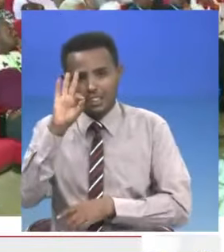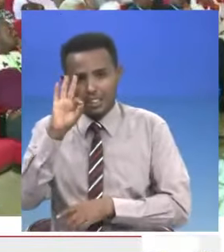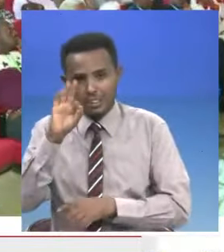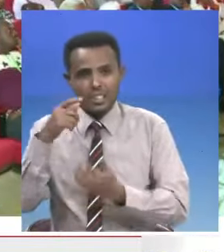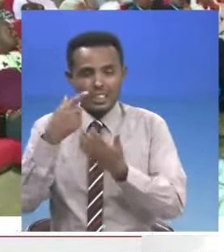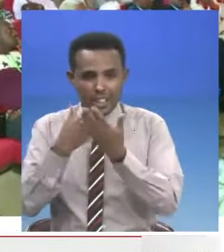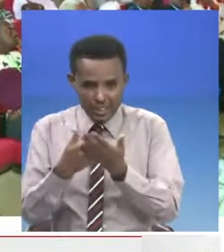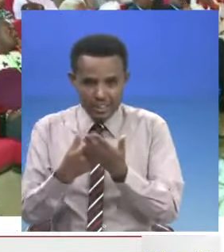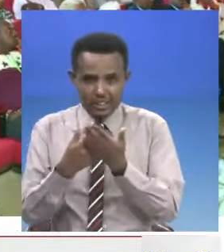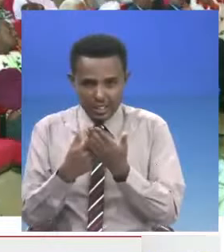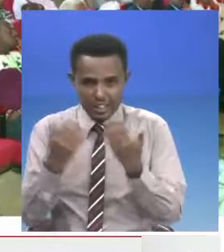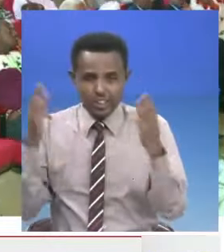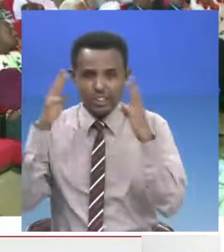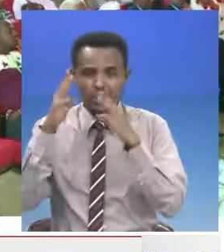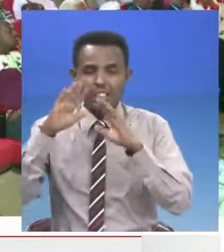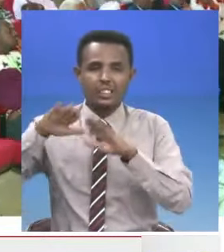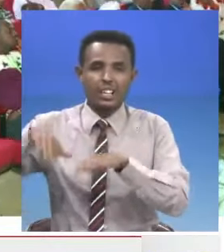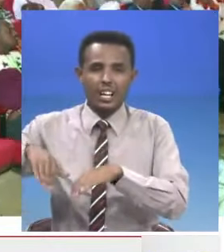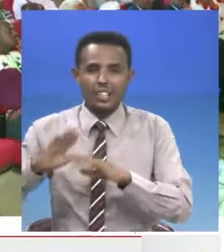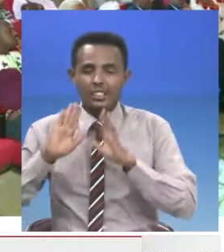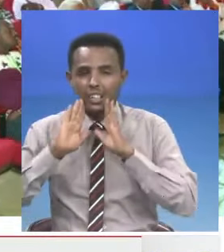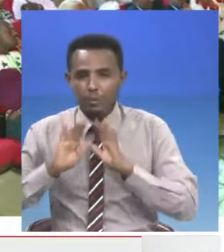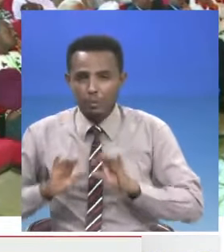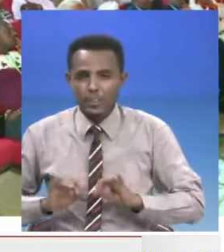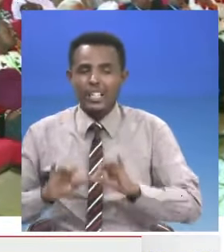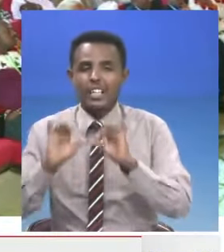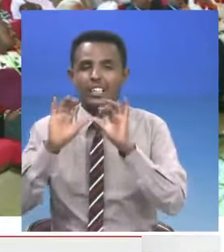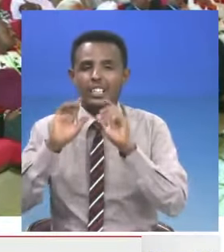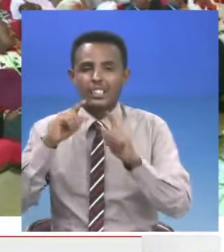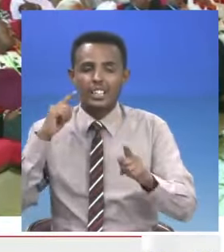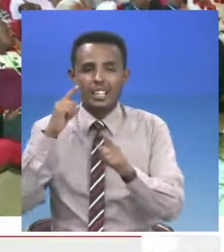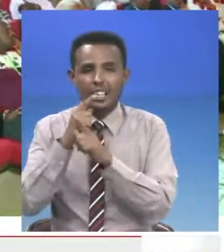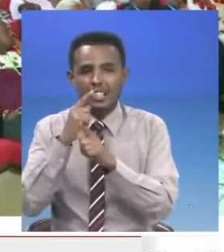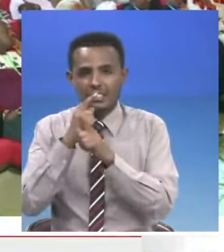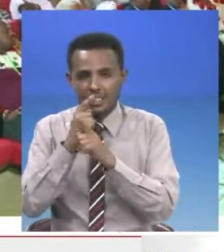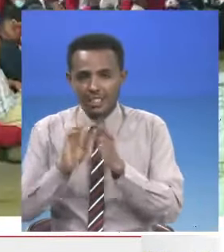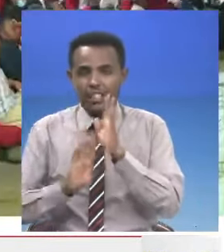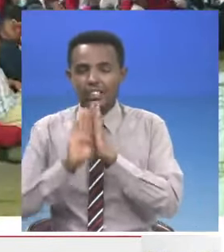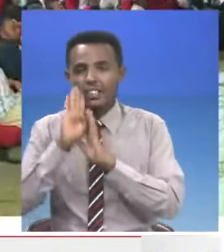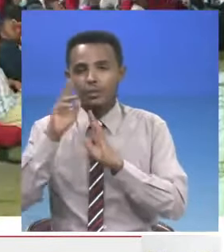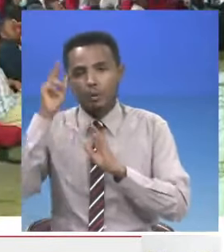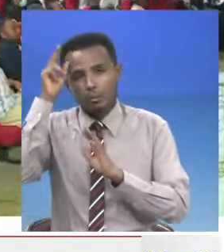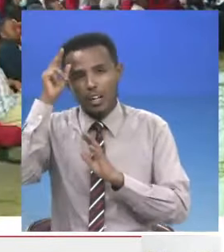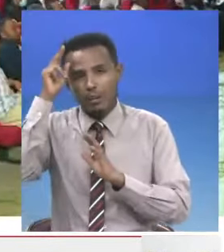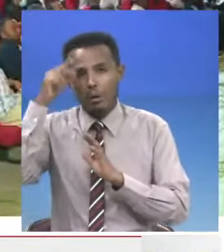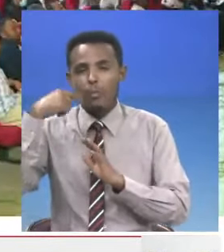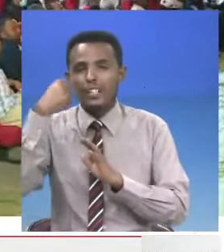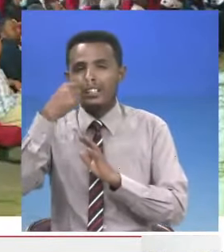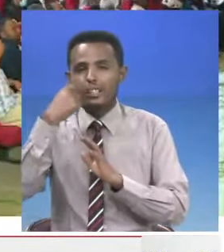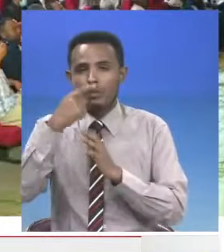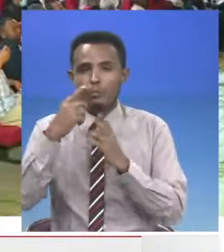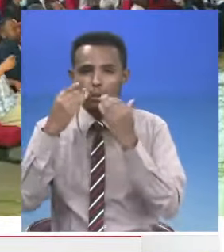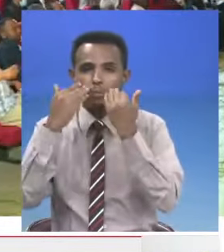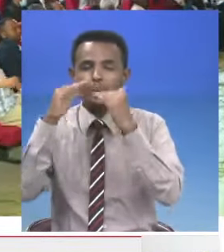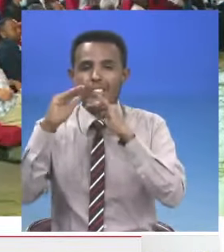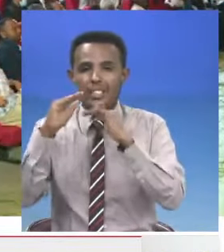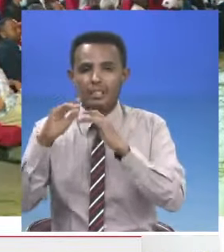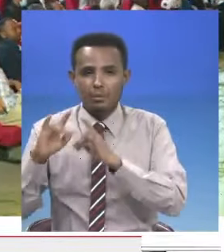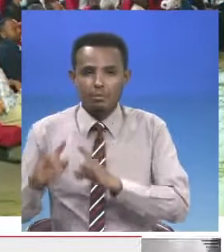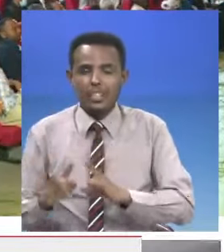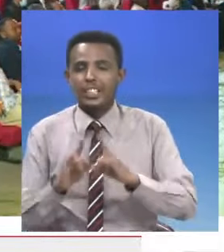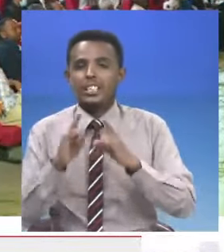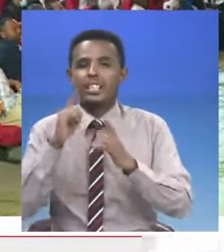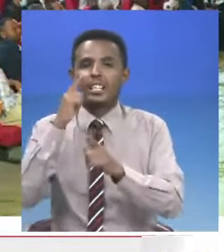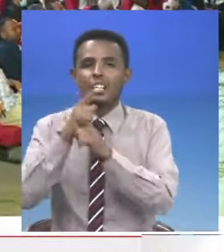ከዚህ ችግር ተላቃ ሰላሟ በዘላቂነት ተረጋግጦ እድገቷም ታሪኳን ባህሏንና ማንነቷን በሚመጥን መንገድ ሊረጋገጥ